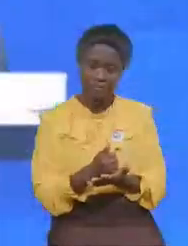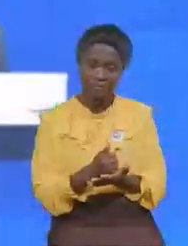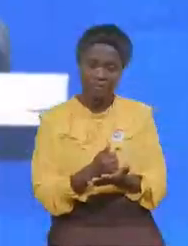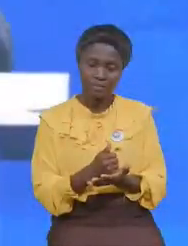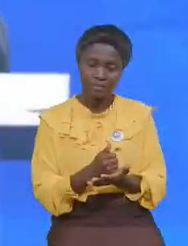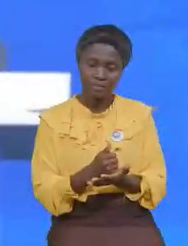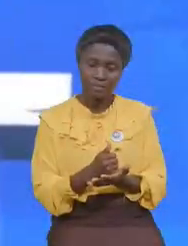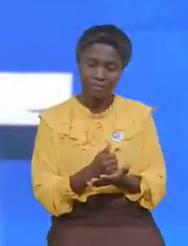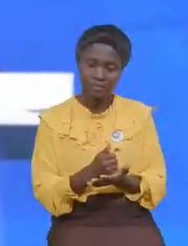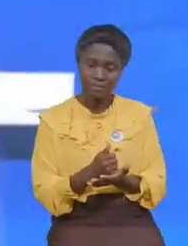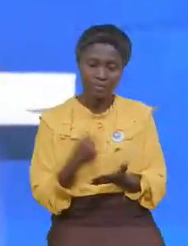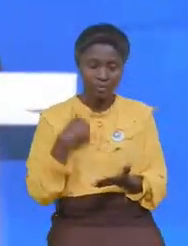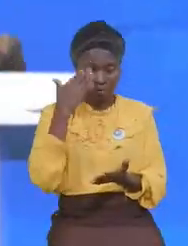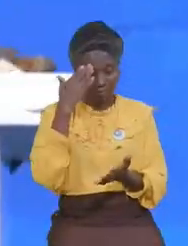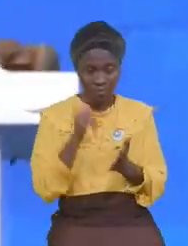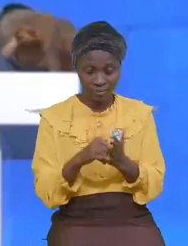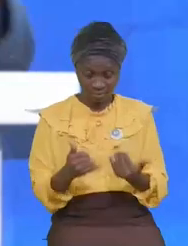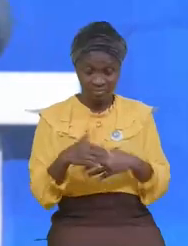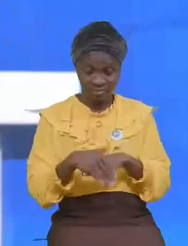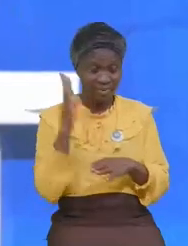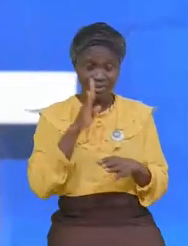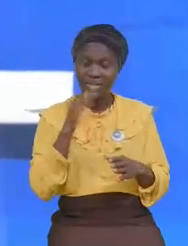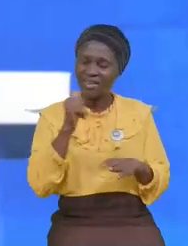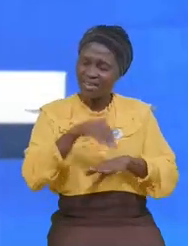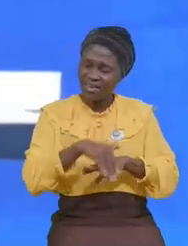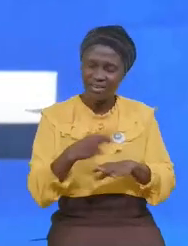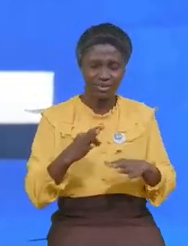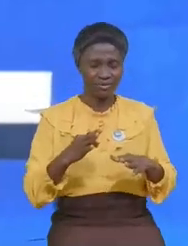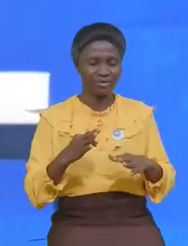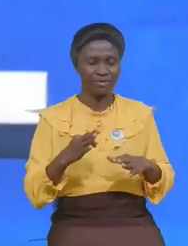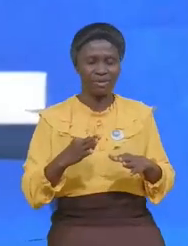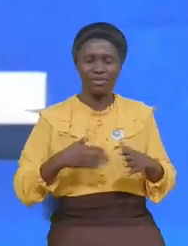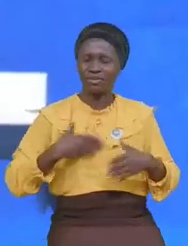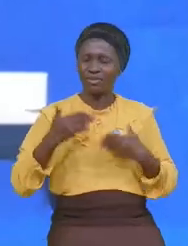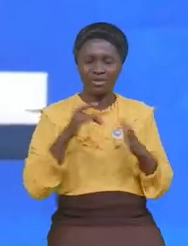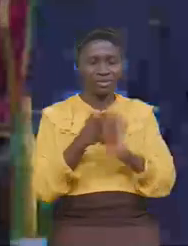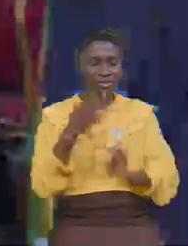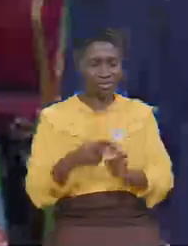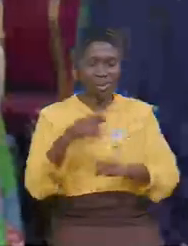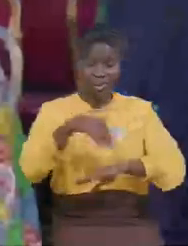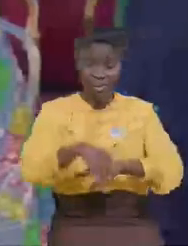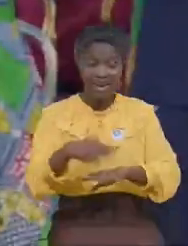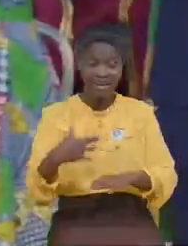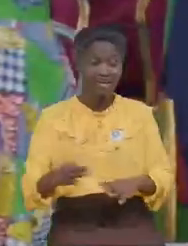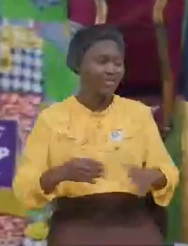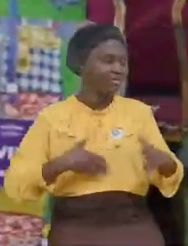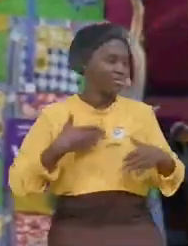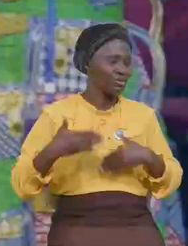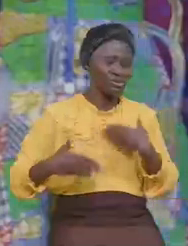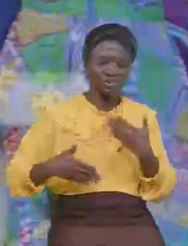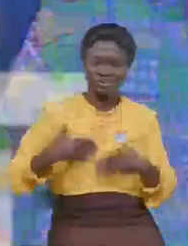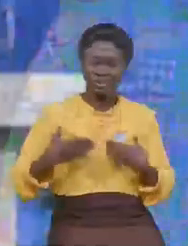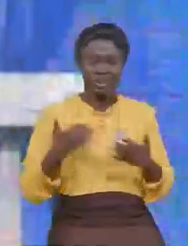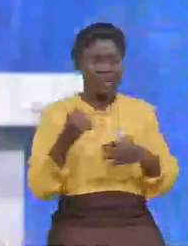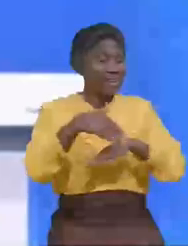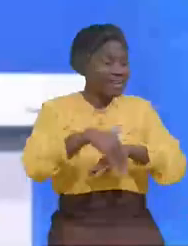Jésus-Christ. Nous savons que ce soir sera une soirée de joie, une soirée de jubilation,